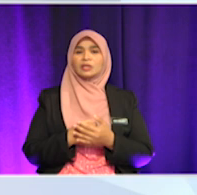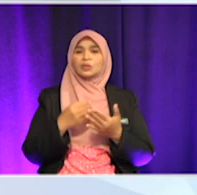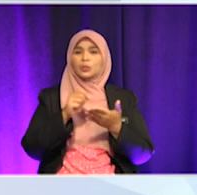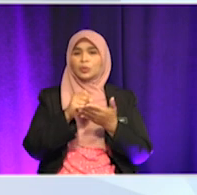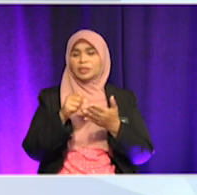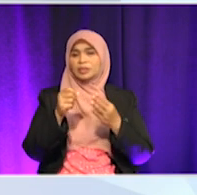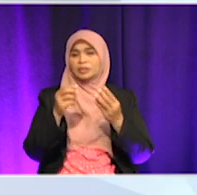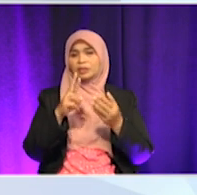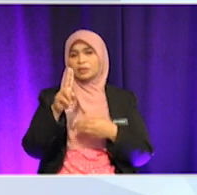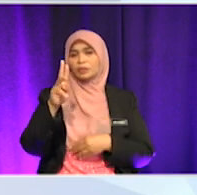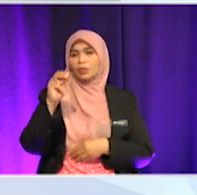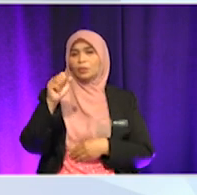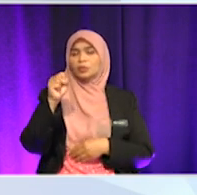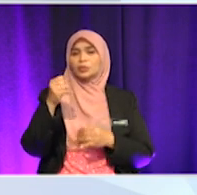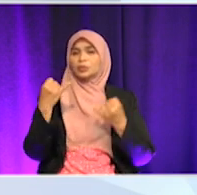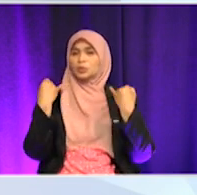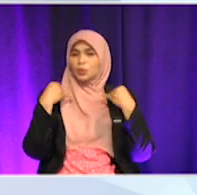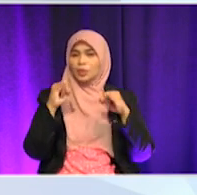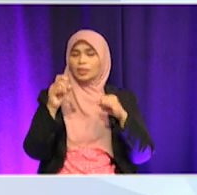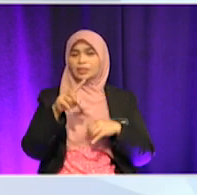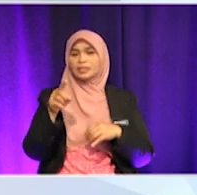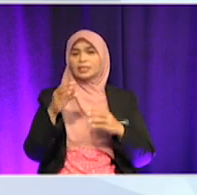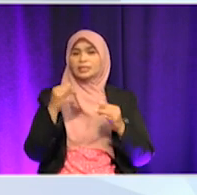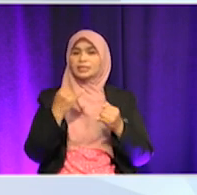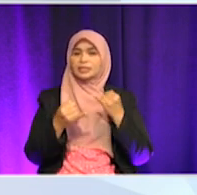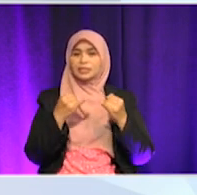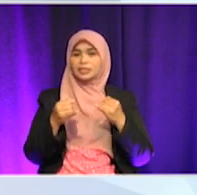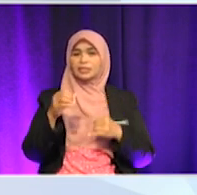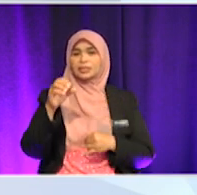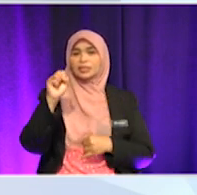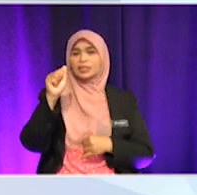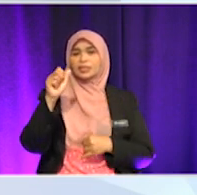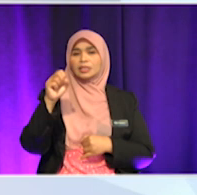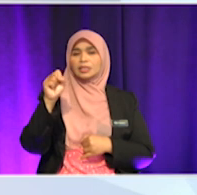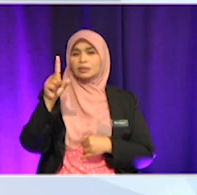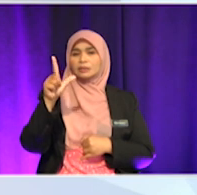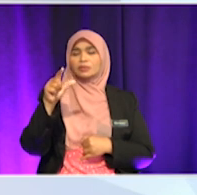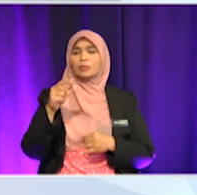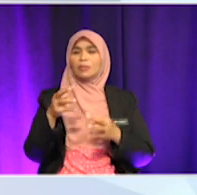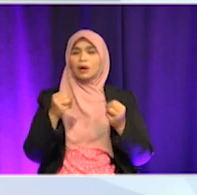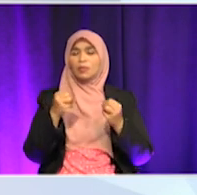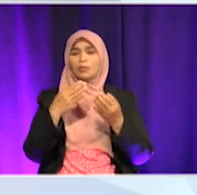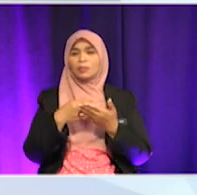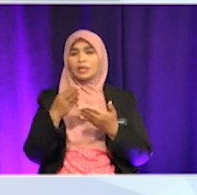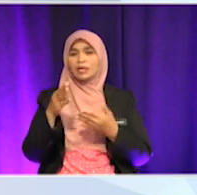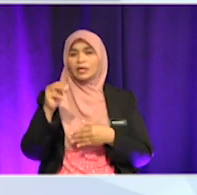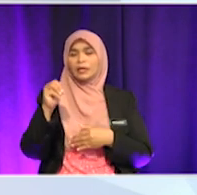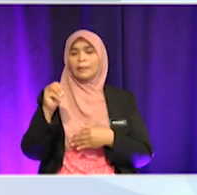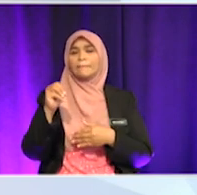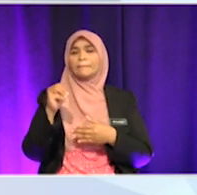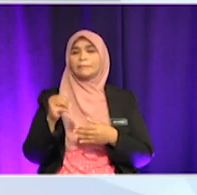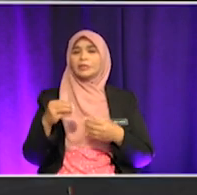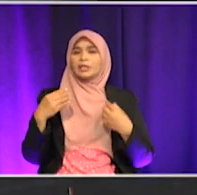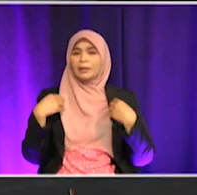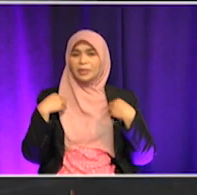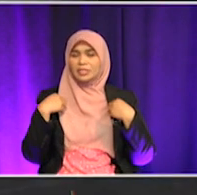rumus jualan Z. Okey, jika Syamsul ingin membeli M helai kemeja dan Y helai